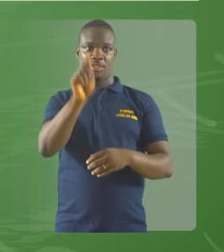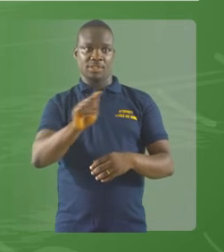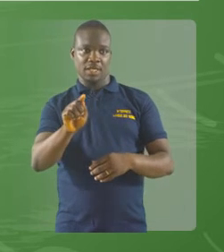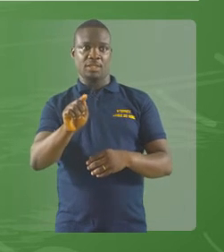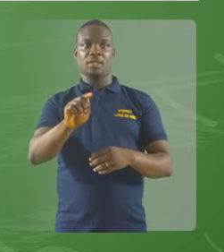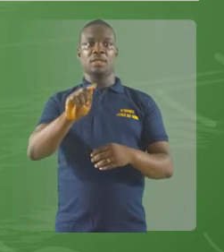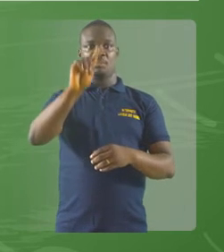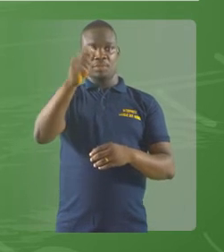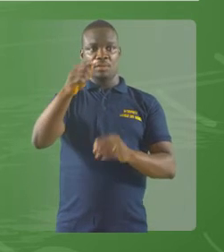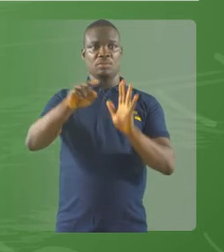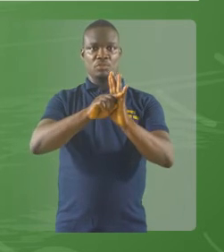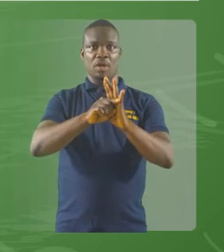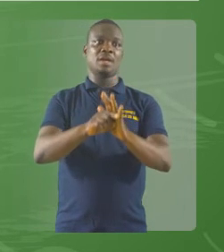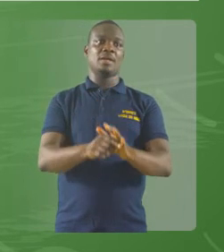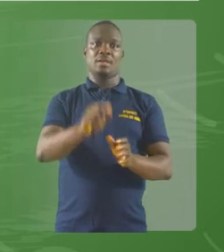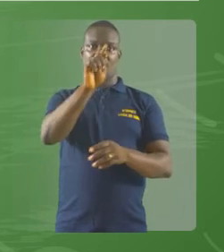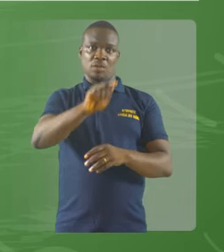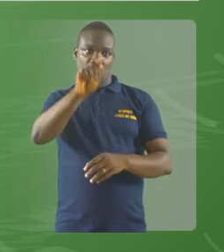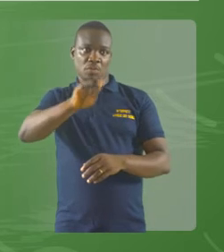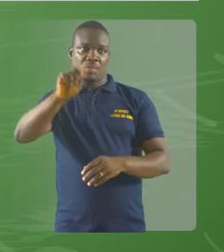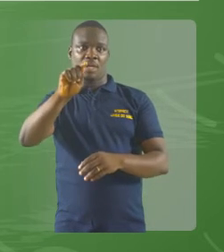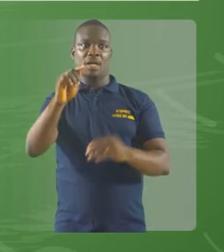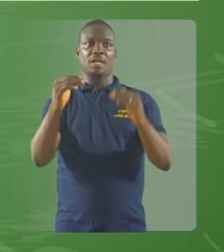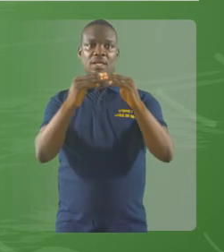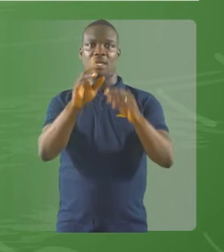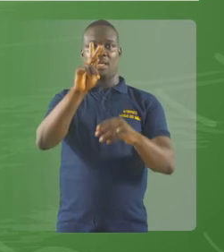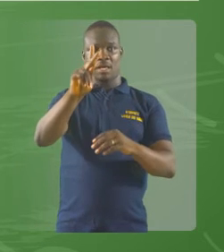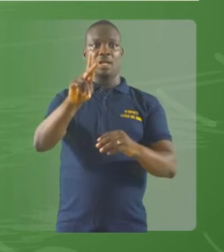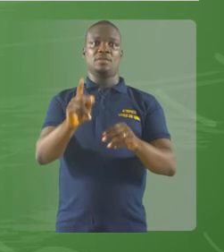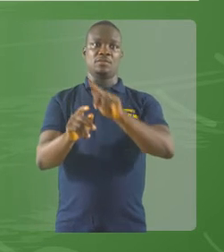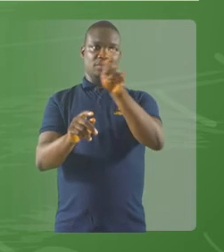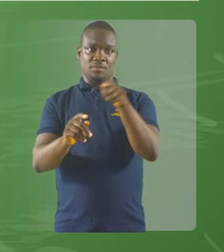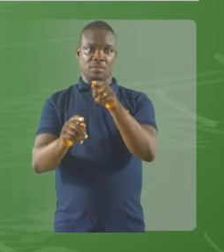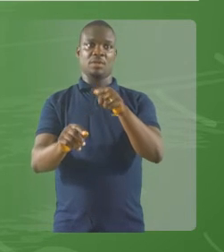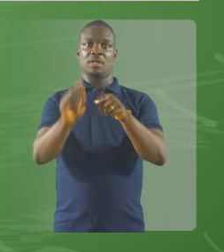oméga égale à K fois Z moins petit oméga.